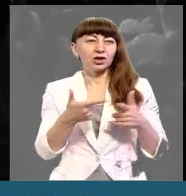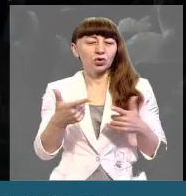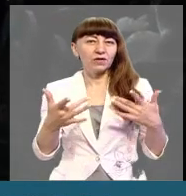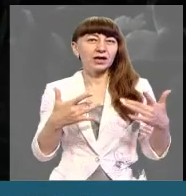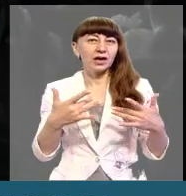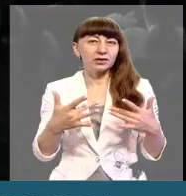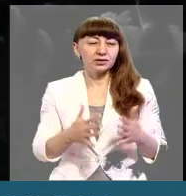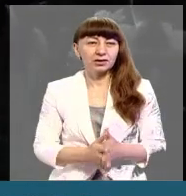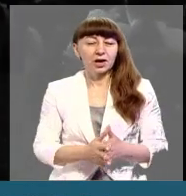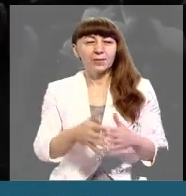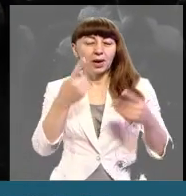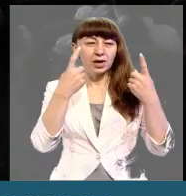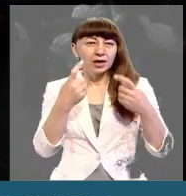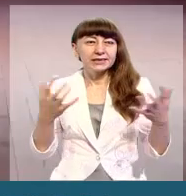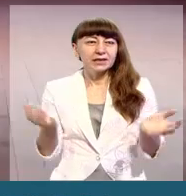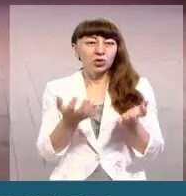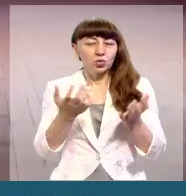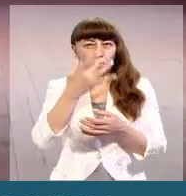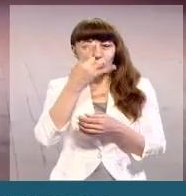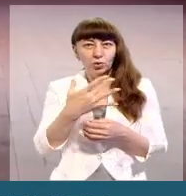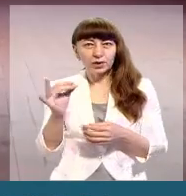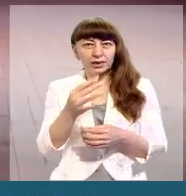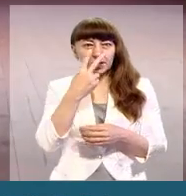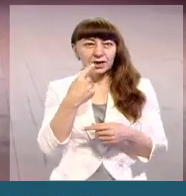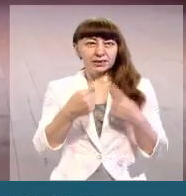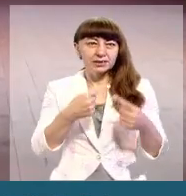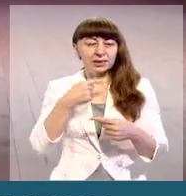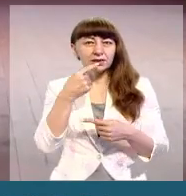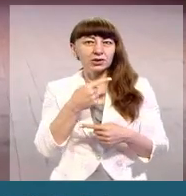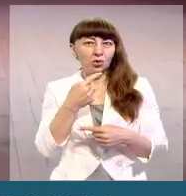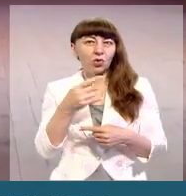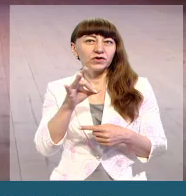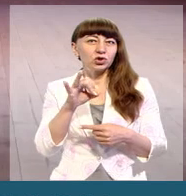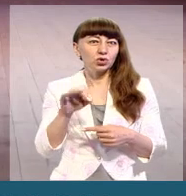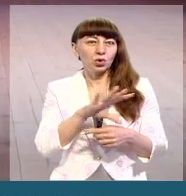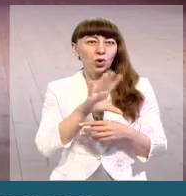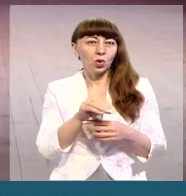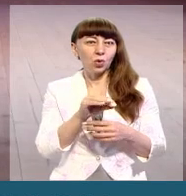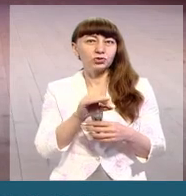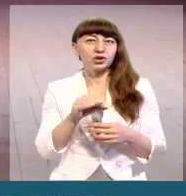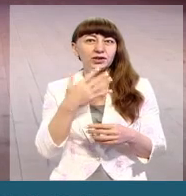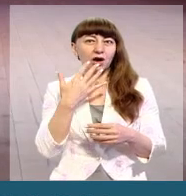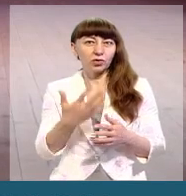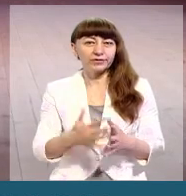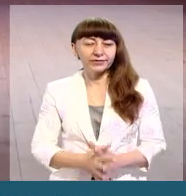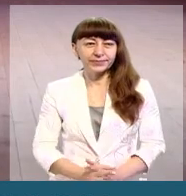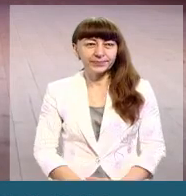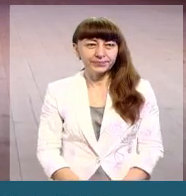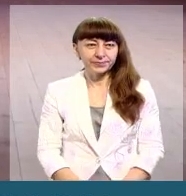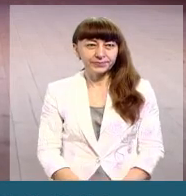тарихын насихаттау және сақтау. Кешегіні Астана қаласында 7-ші